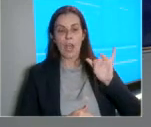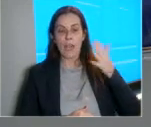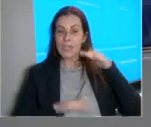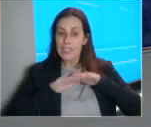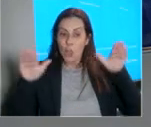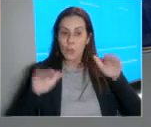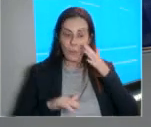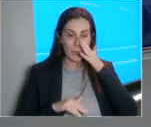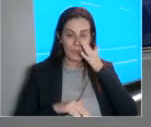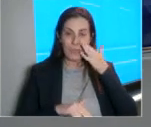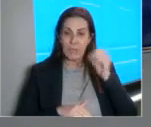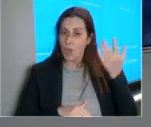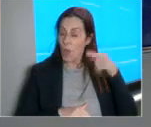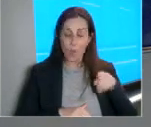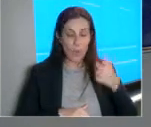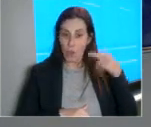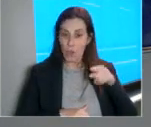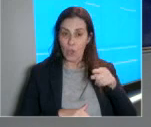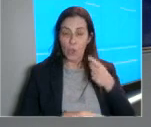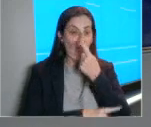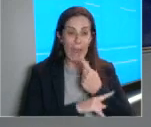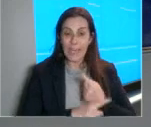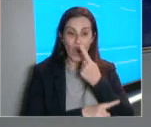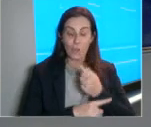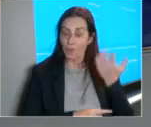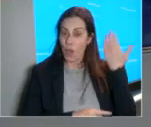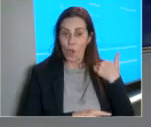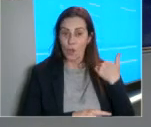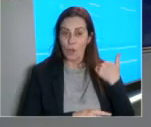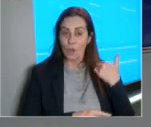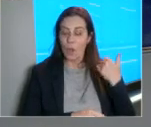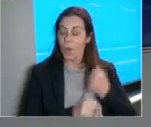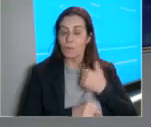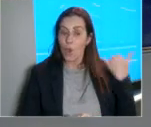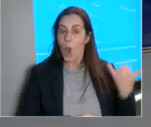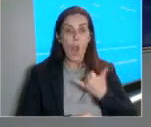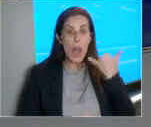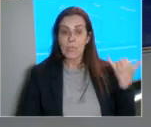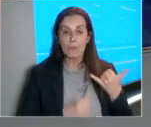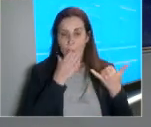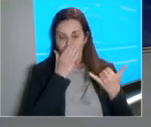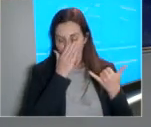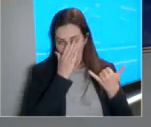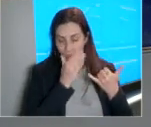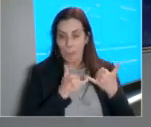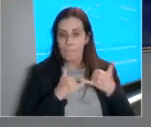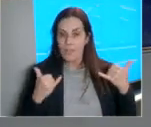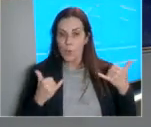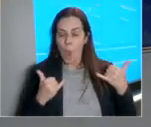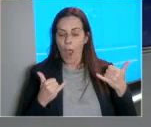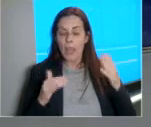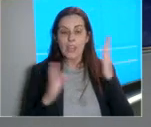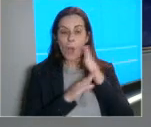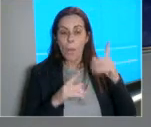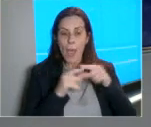תעופה. אלמלא לא היו נורות אותם רקטות, ולא היו עמלים כל הזמן, כל העת, על פיתוח וקידום